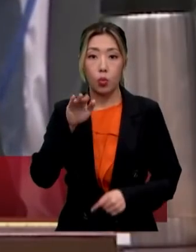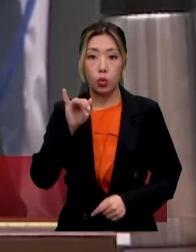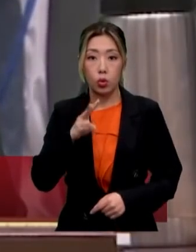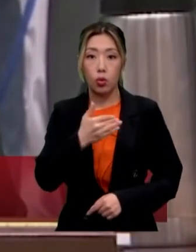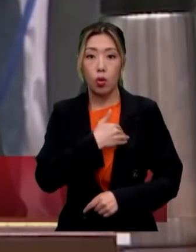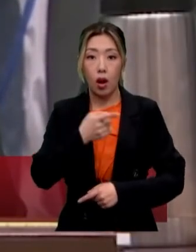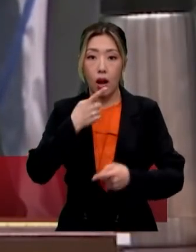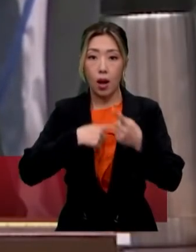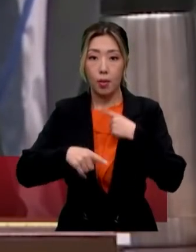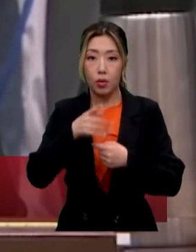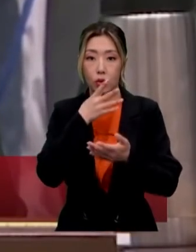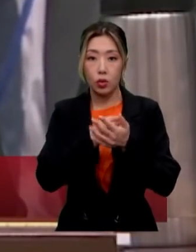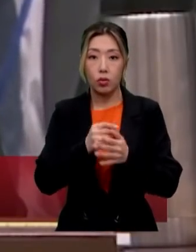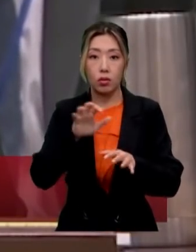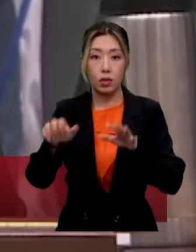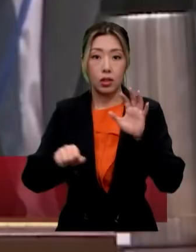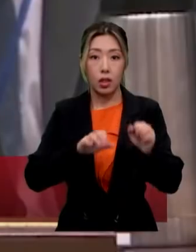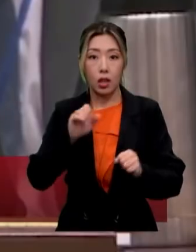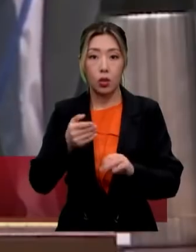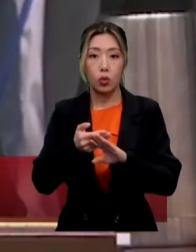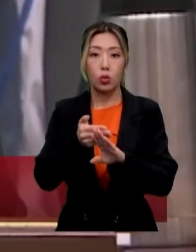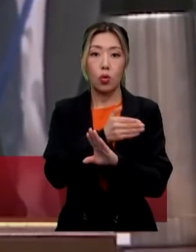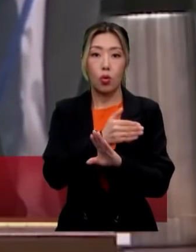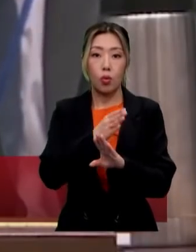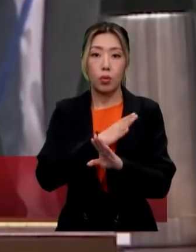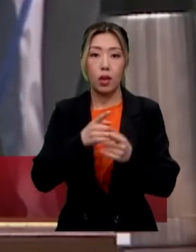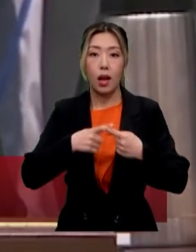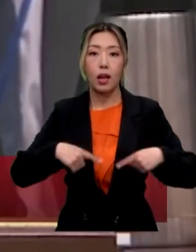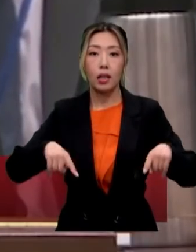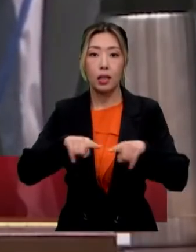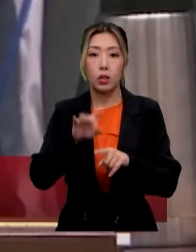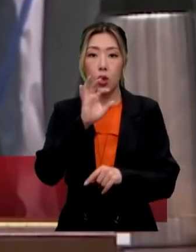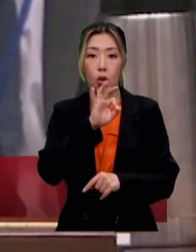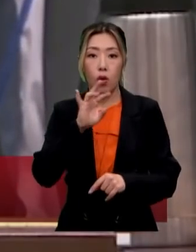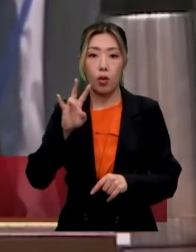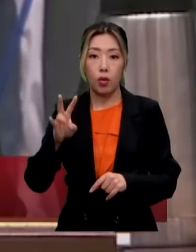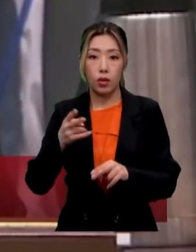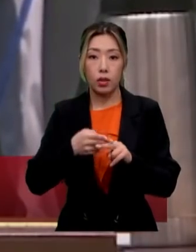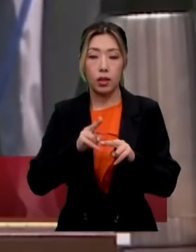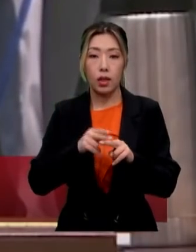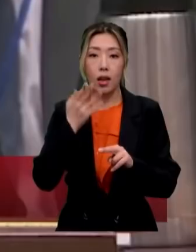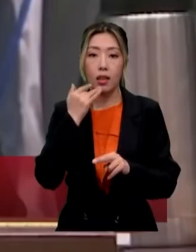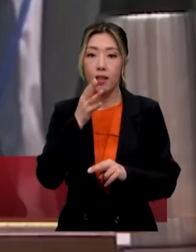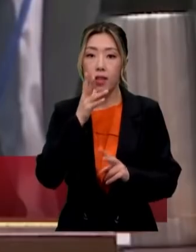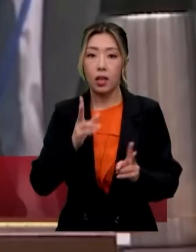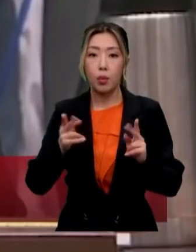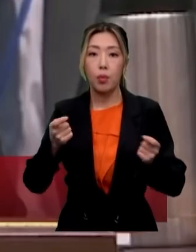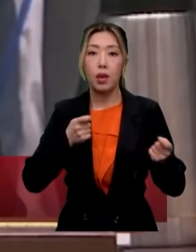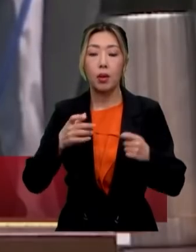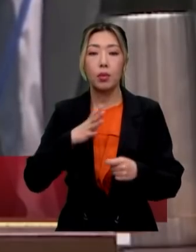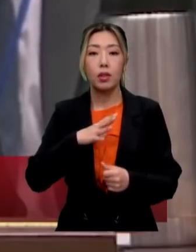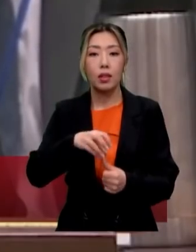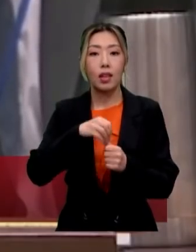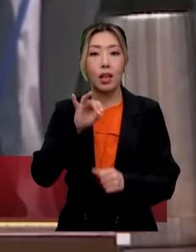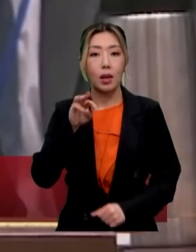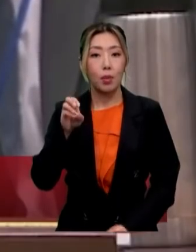вернулся в прошлое, во времена до того, как стала работать Организация Объединенных Наций, во времена, когда миром правили империи.